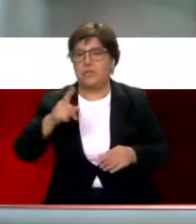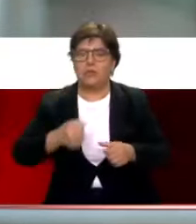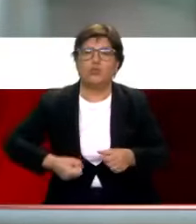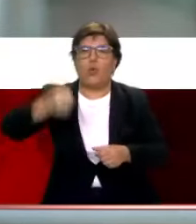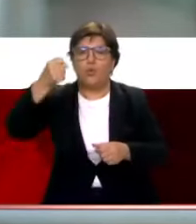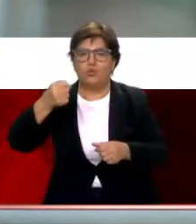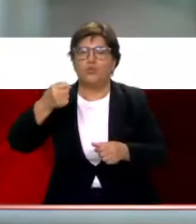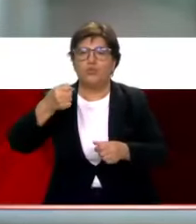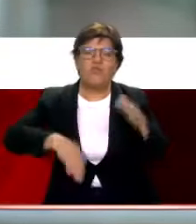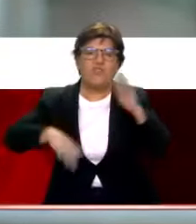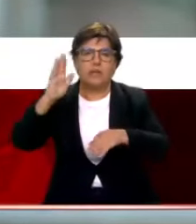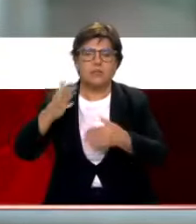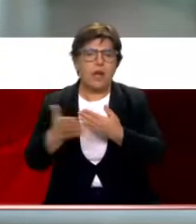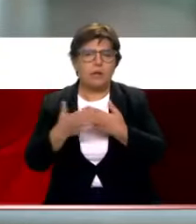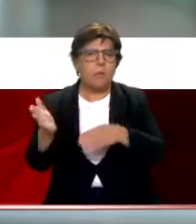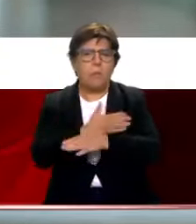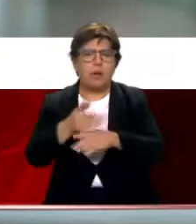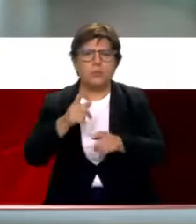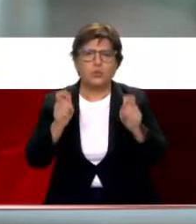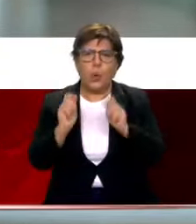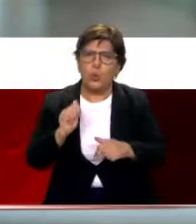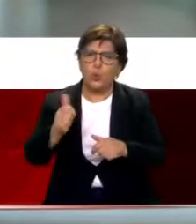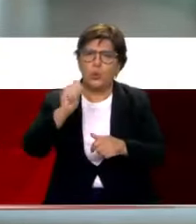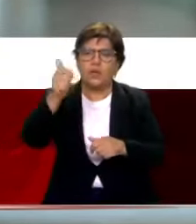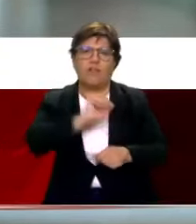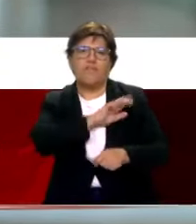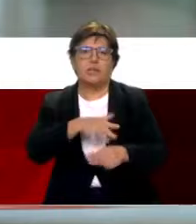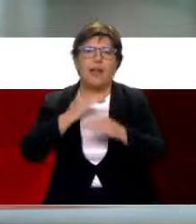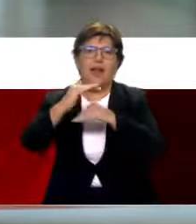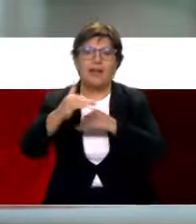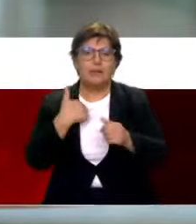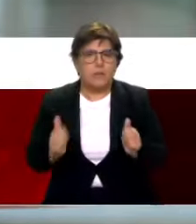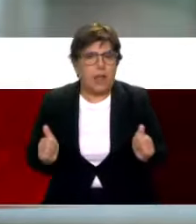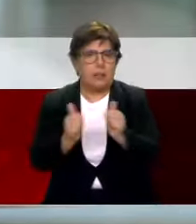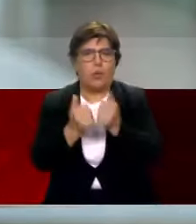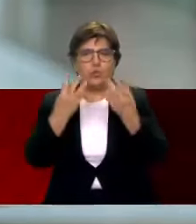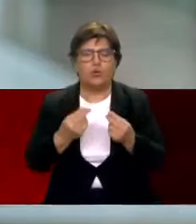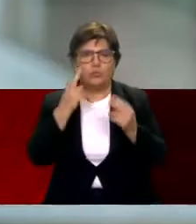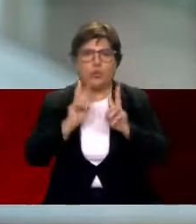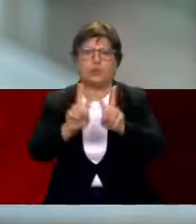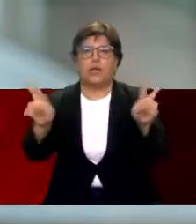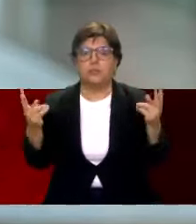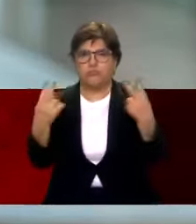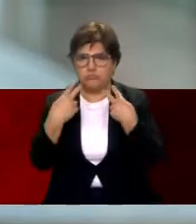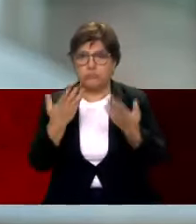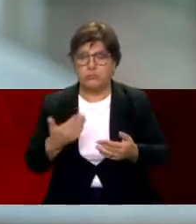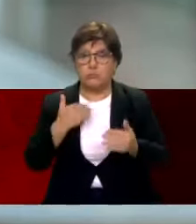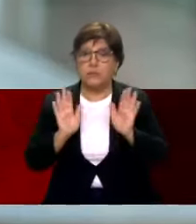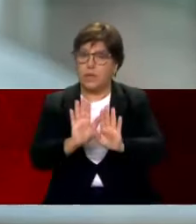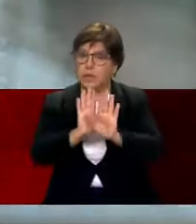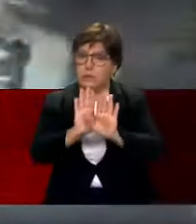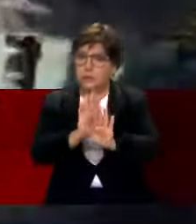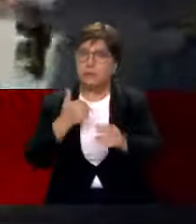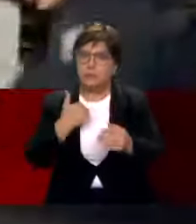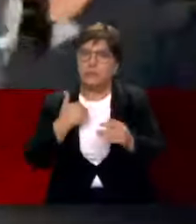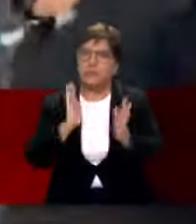aşan yardım malzemesiyle bu zor günlerinde Filistin halkının yanında olduğumuzu gösterdik. Desteğimizi